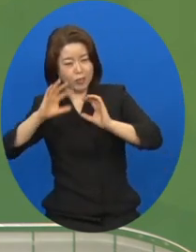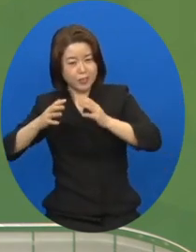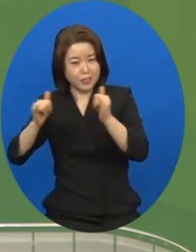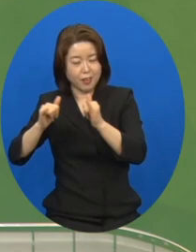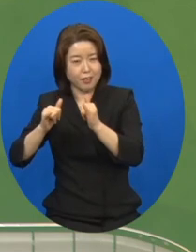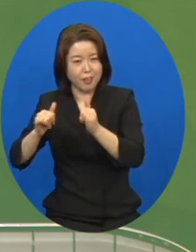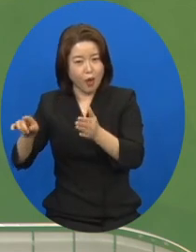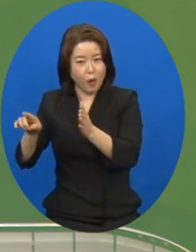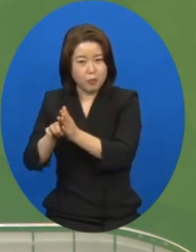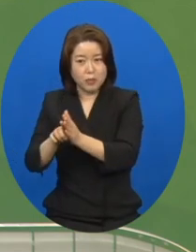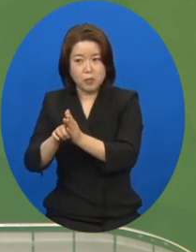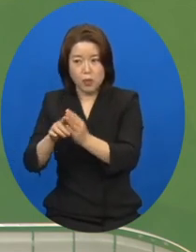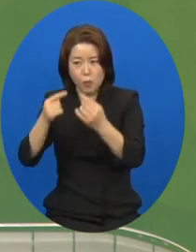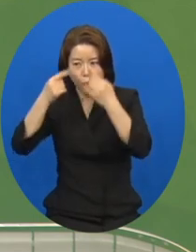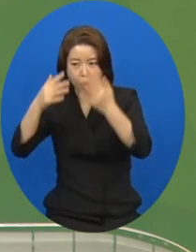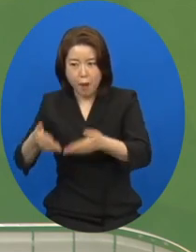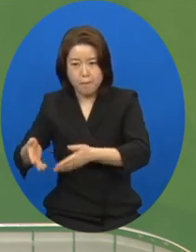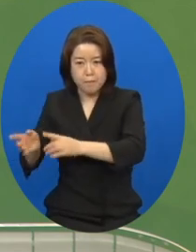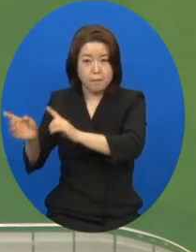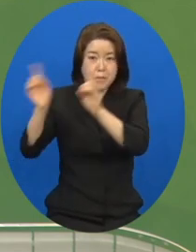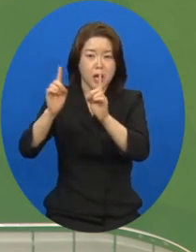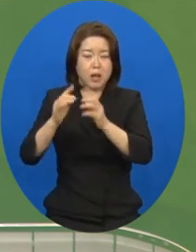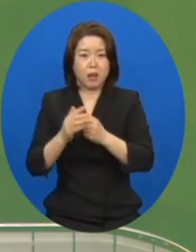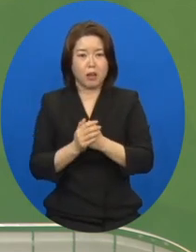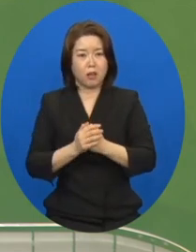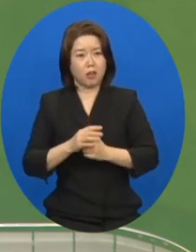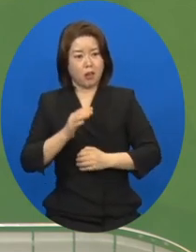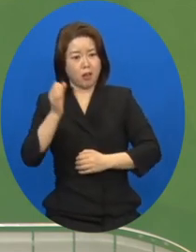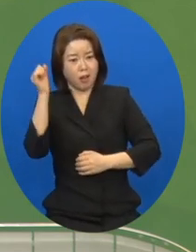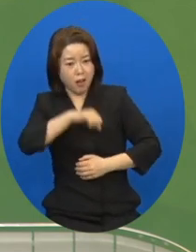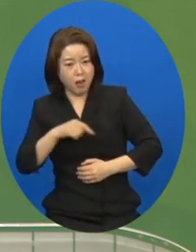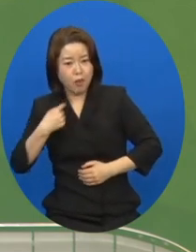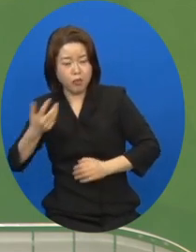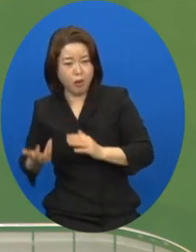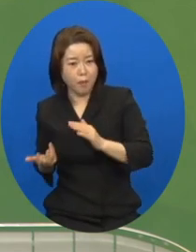일어납니다. 그럼 우리가 들어가면 점령할 수 있겠구나.